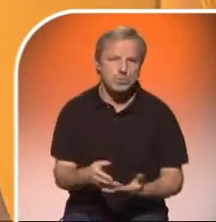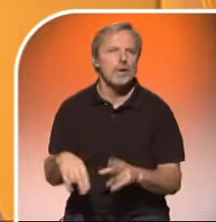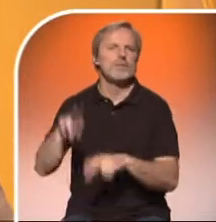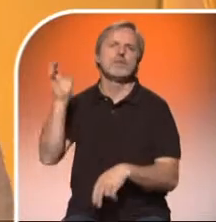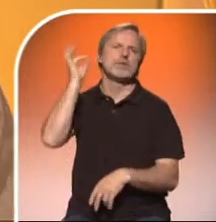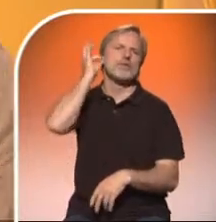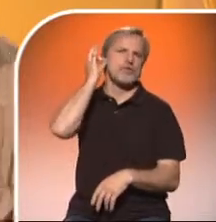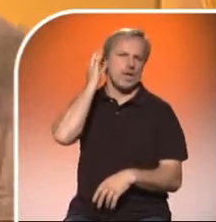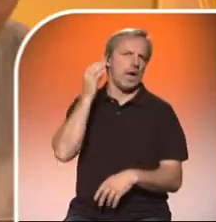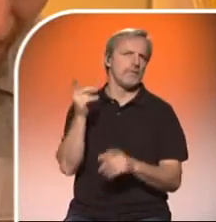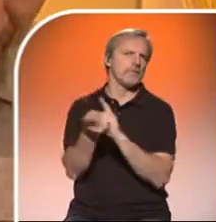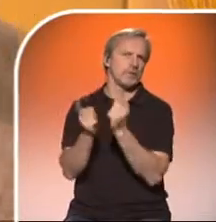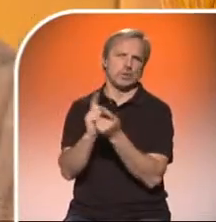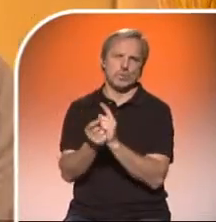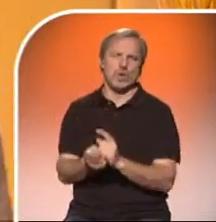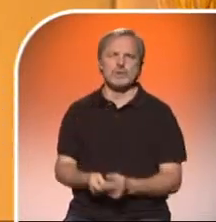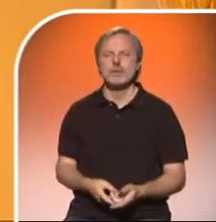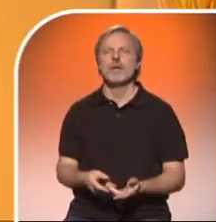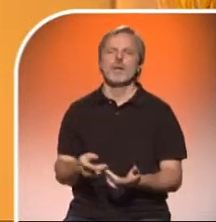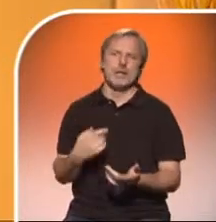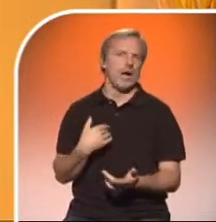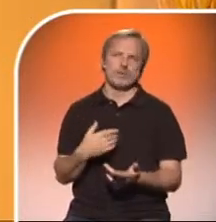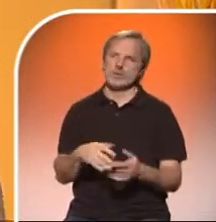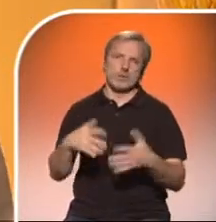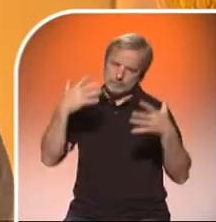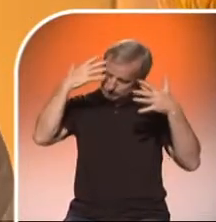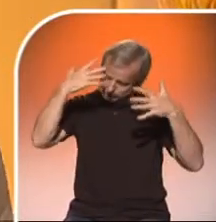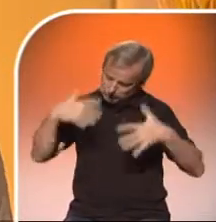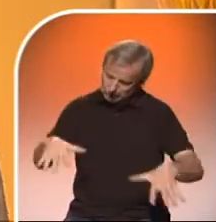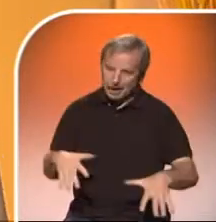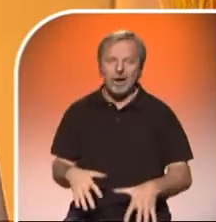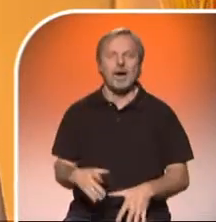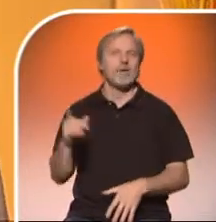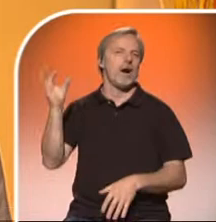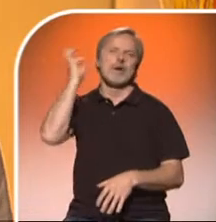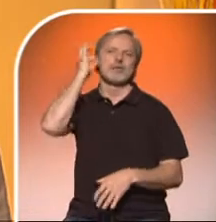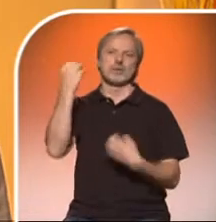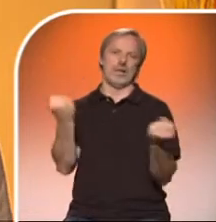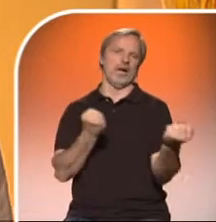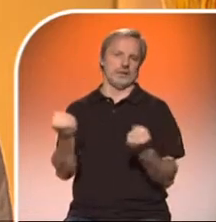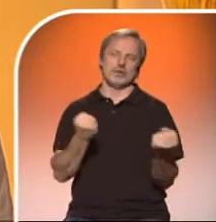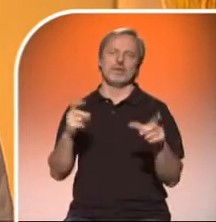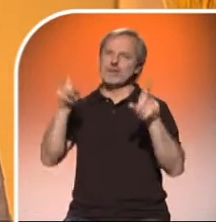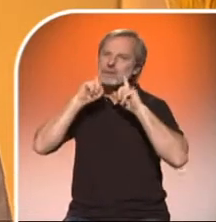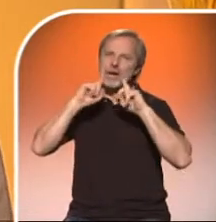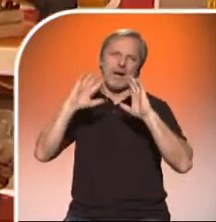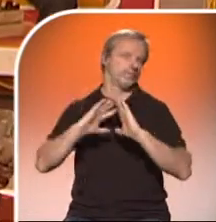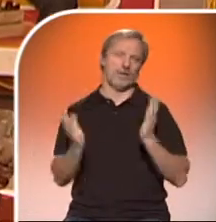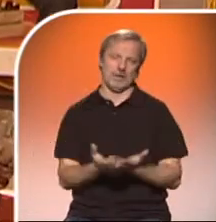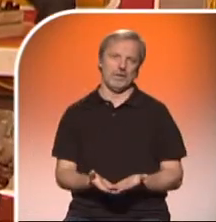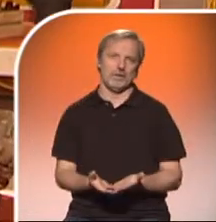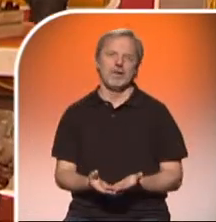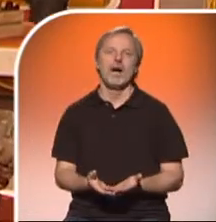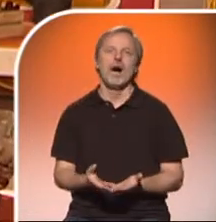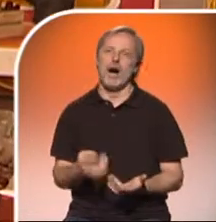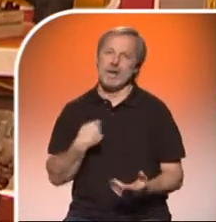manželka, já se vždycky nechám podat, ale jo, žena je taková prostě starostlivá a stará se o nás. Já se na